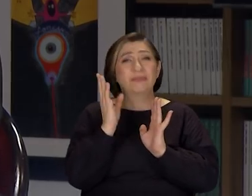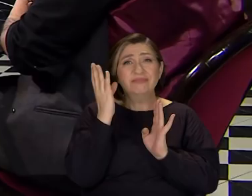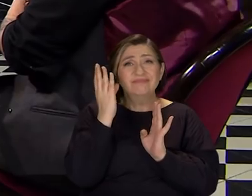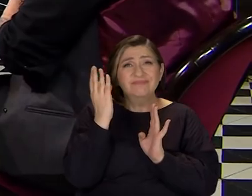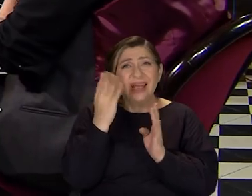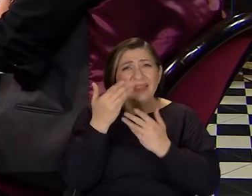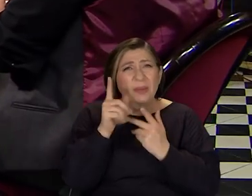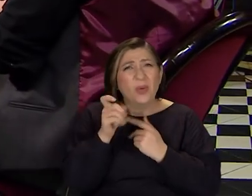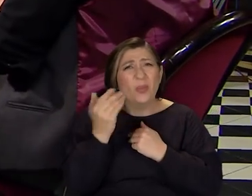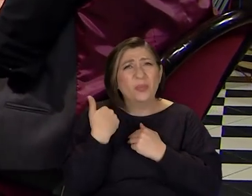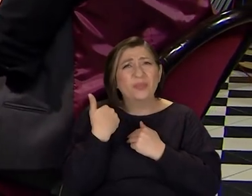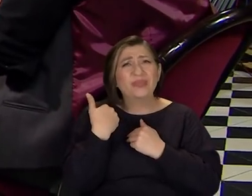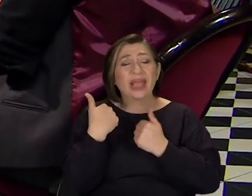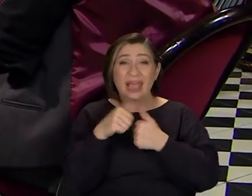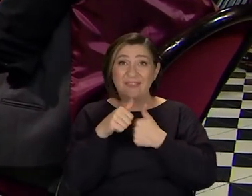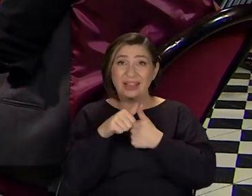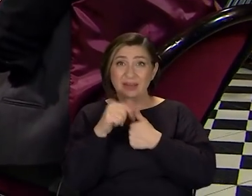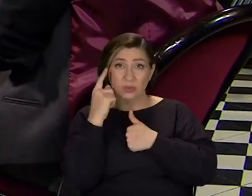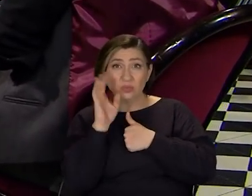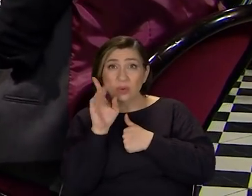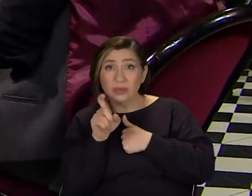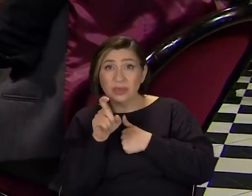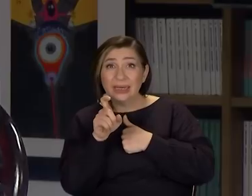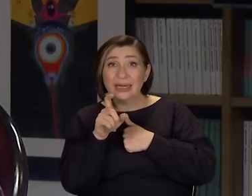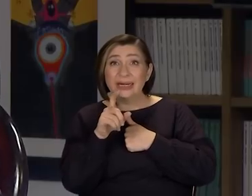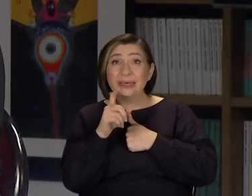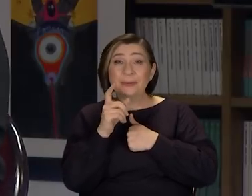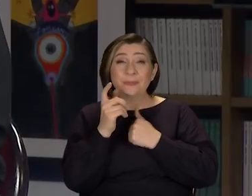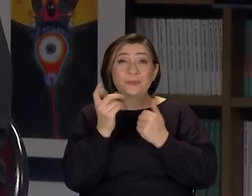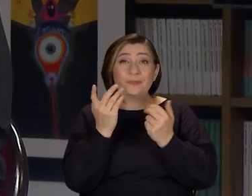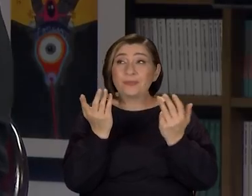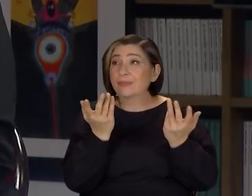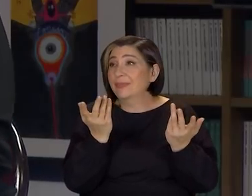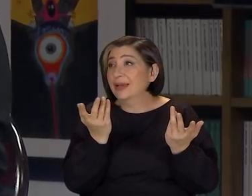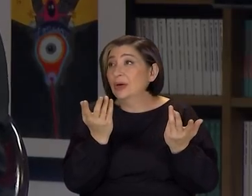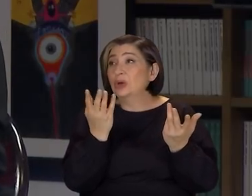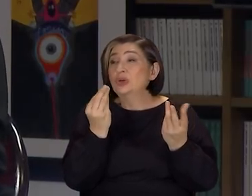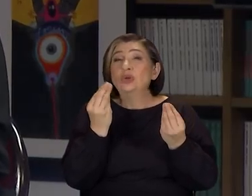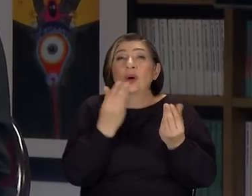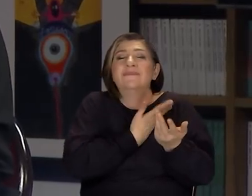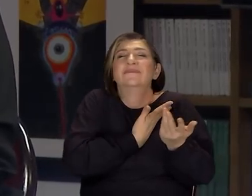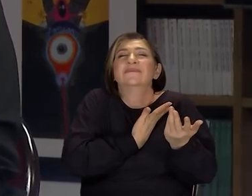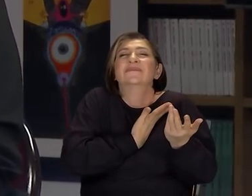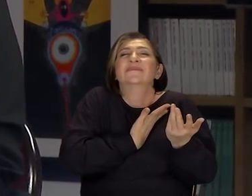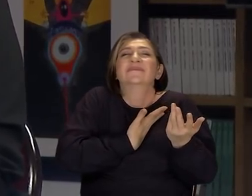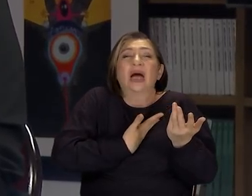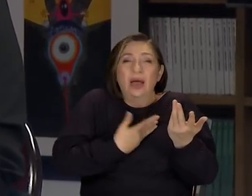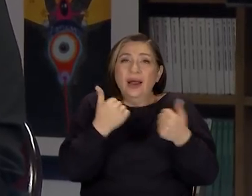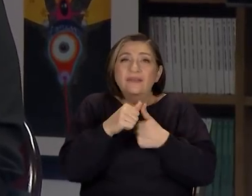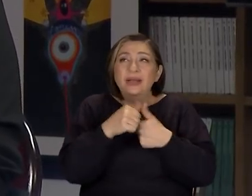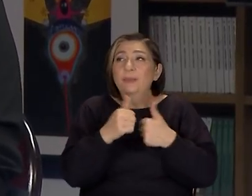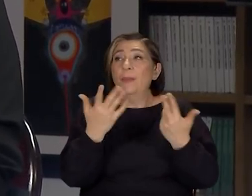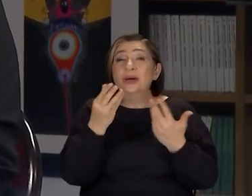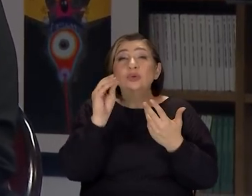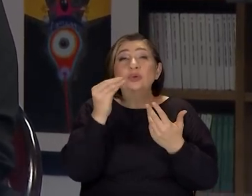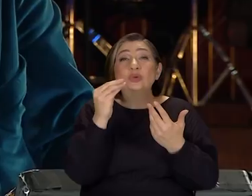muyum ne demek istediğimi? Evlilik? Efendim yani çok sevdalanırsam tabii ki evlenirim de çocuk...